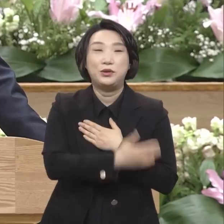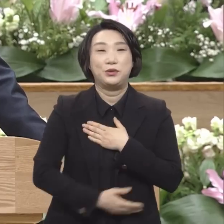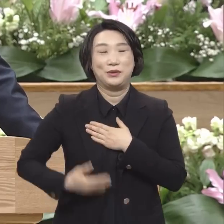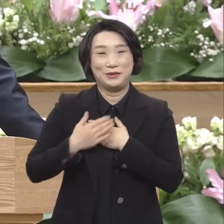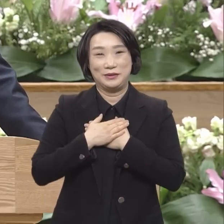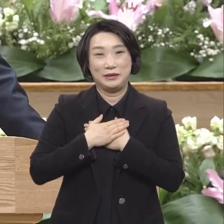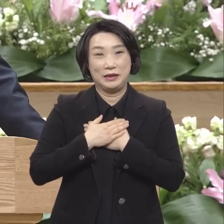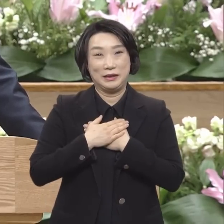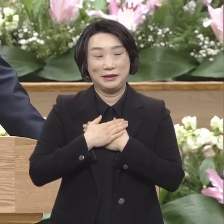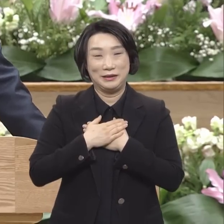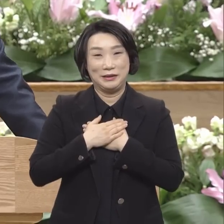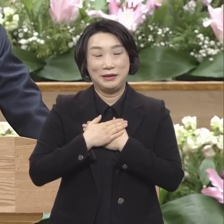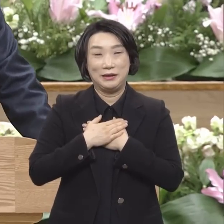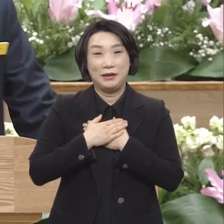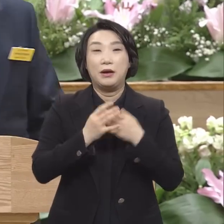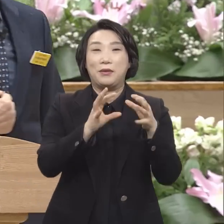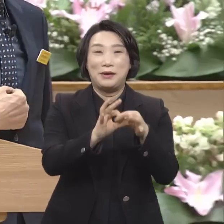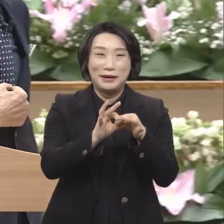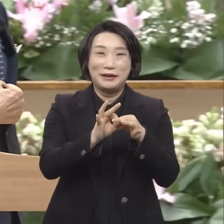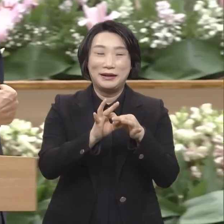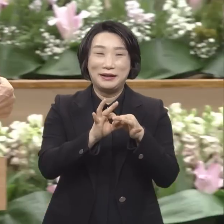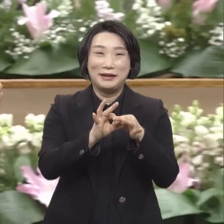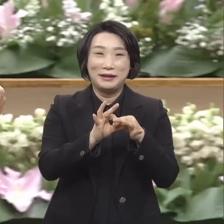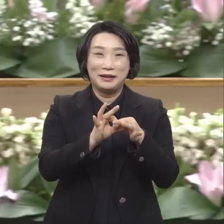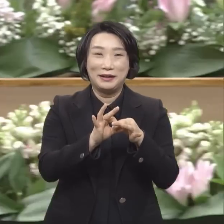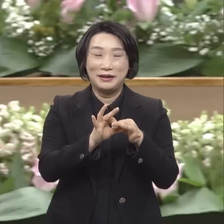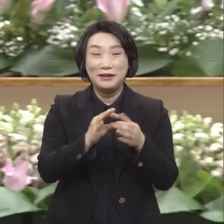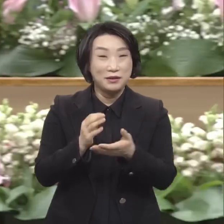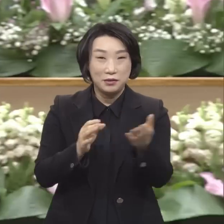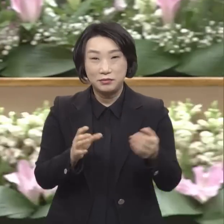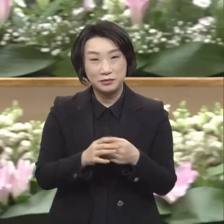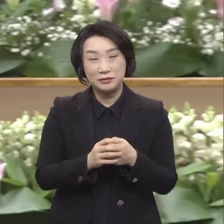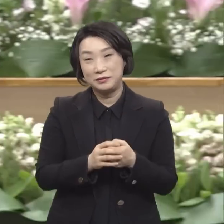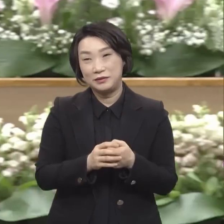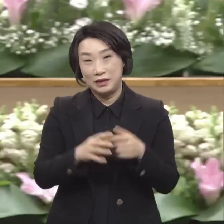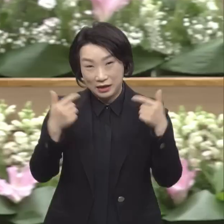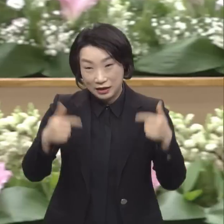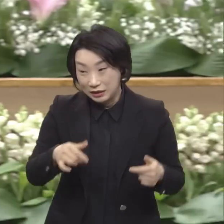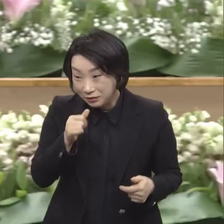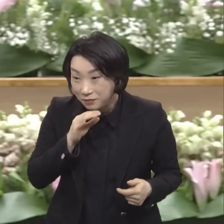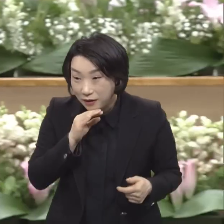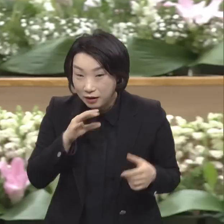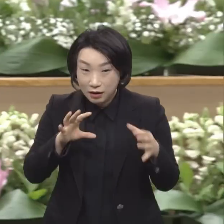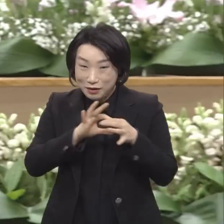육체와 상관관계를 벗어날 수가 없고